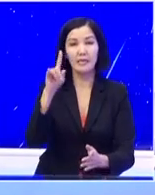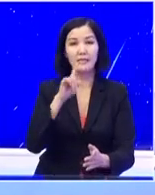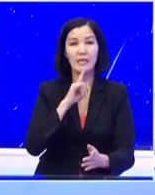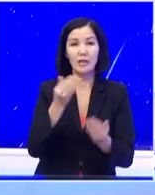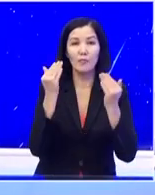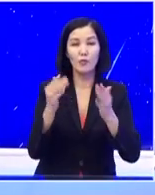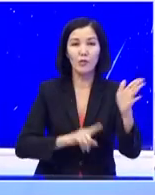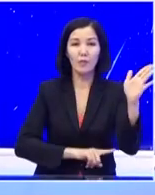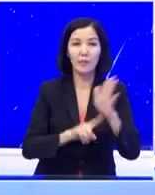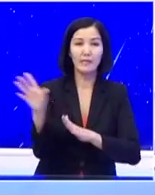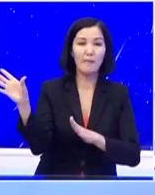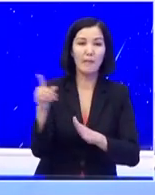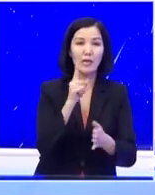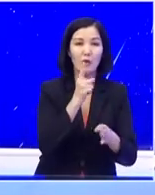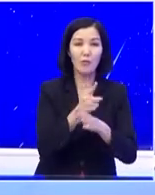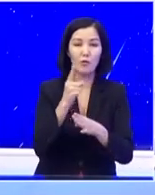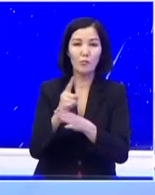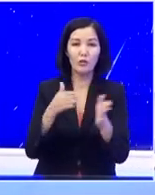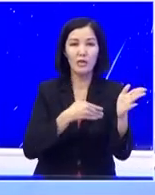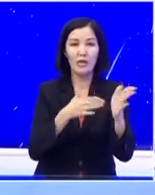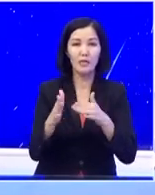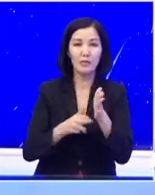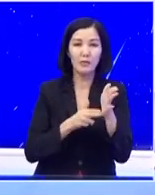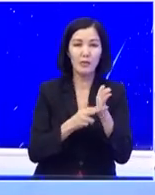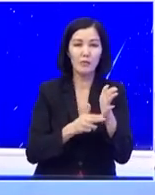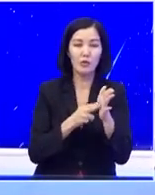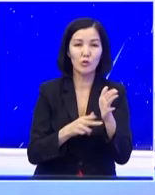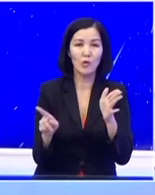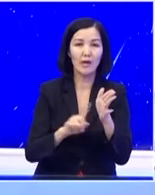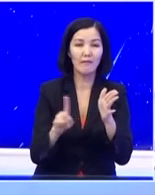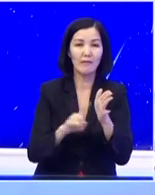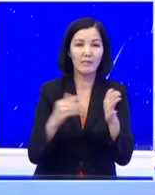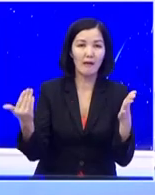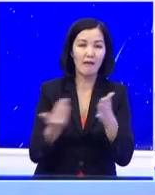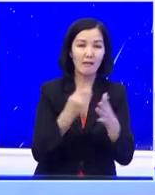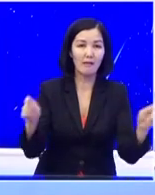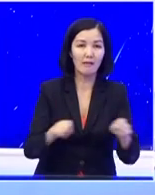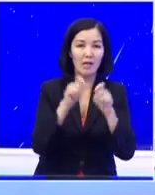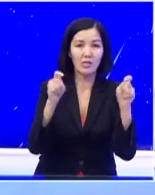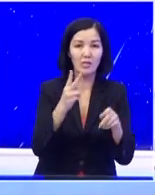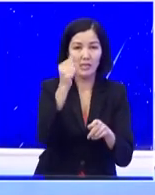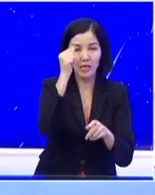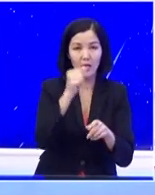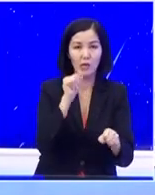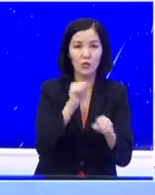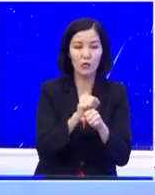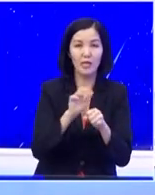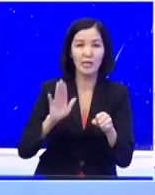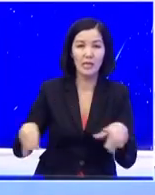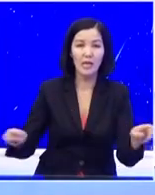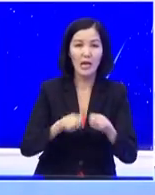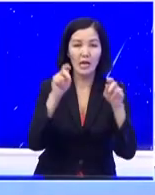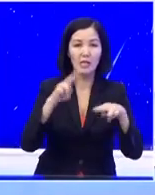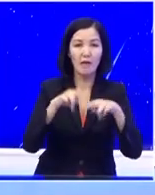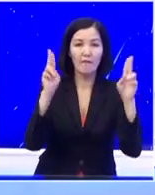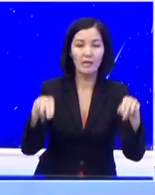Елімізде бүгіннен бастап барлық блок бекеттер алынып, темір жол қатынасы жанданды. 2 айдан аса үзілістен соң ашылған